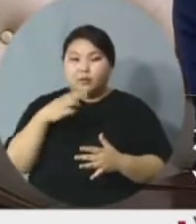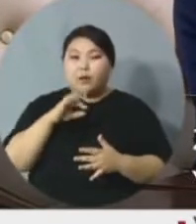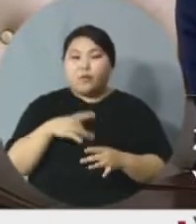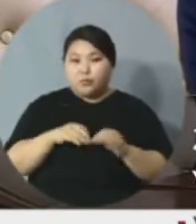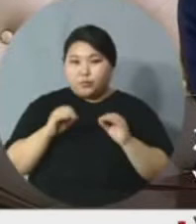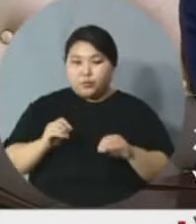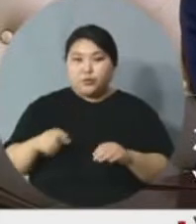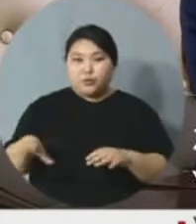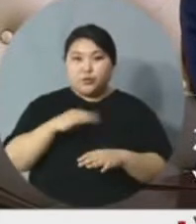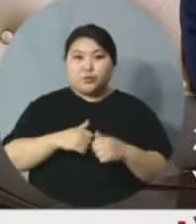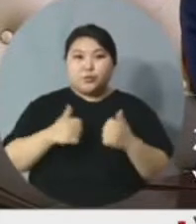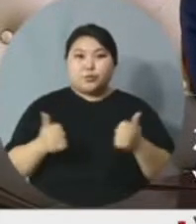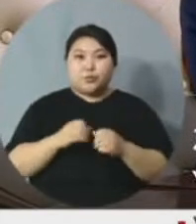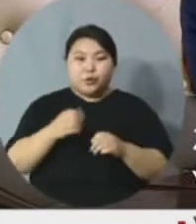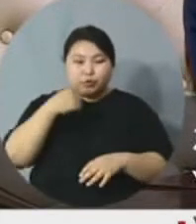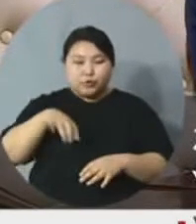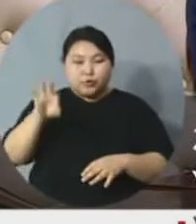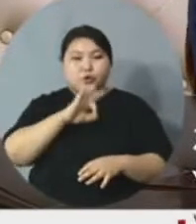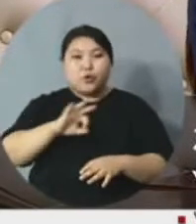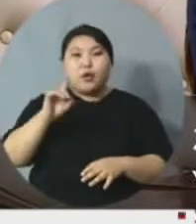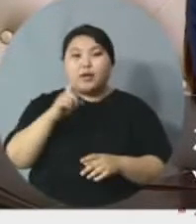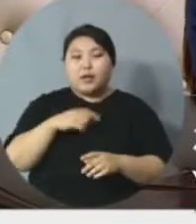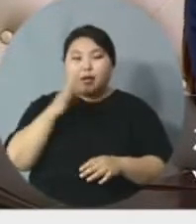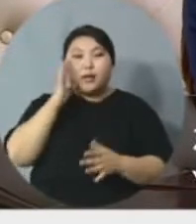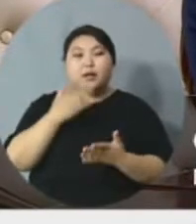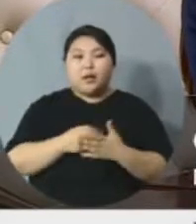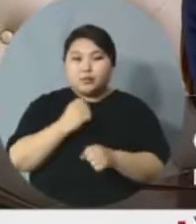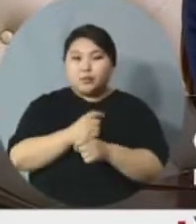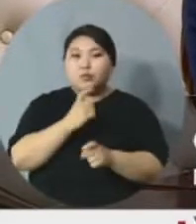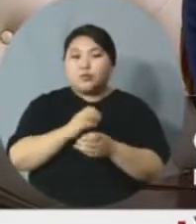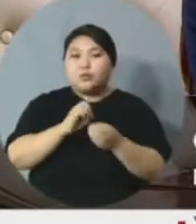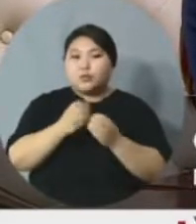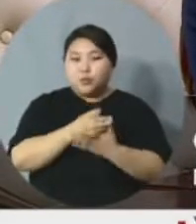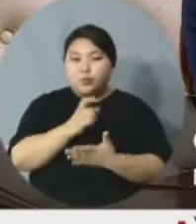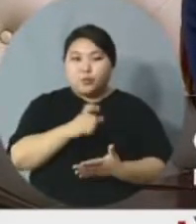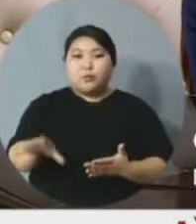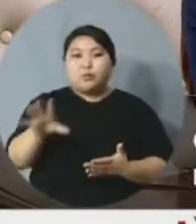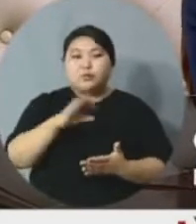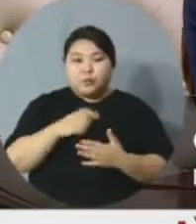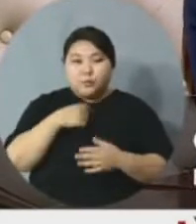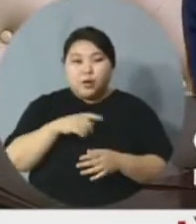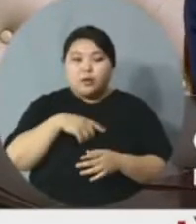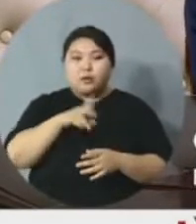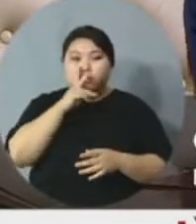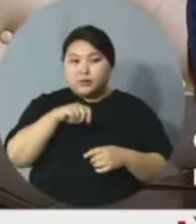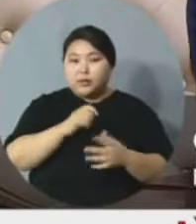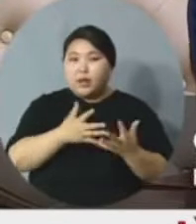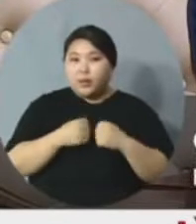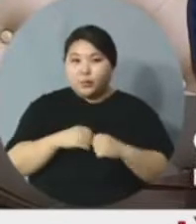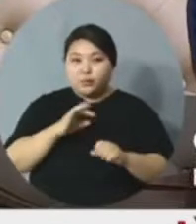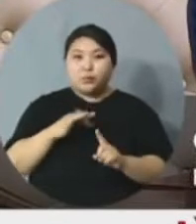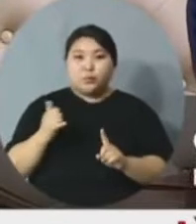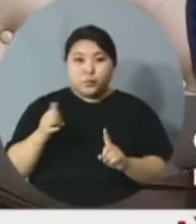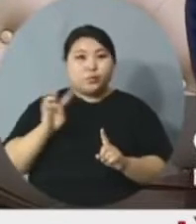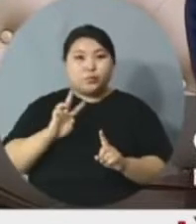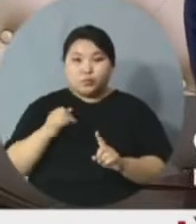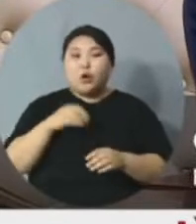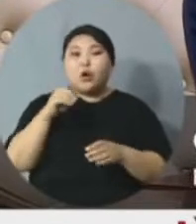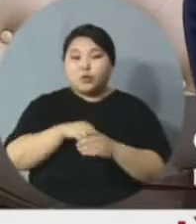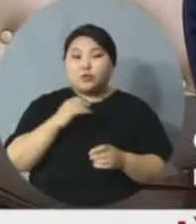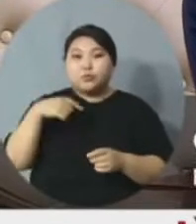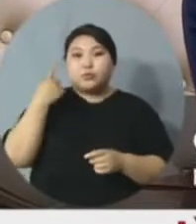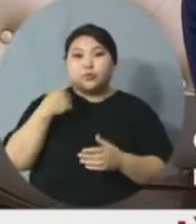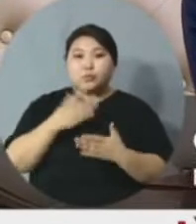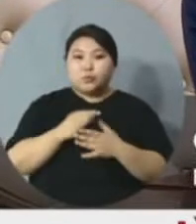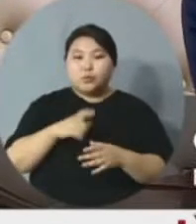гэж. Энийг бий болгох цорын ганц аргагүй юусоо энэ ажил хөдлөлт хийж байгаа хүмүүс чинь дундаж давхартай авах юм уу аахгүй. Орно гэж